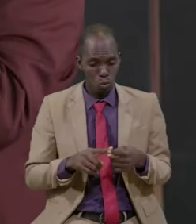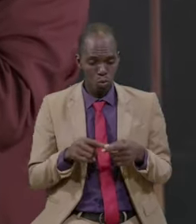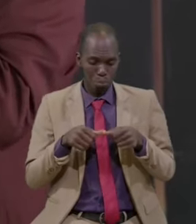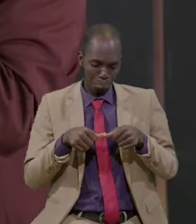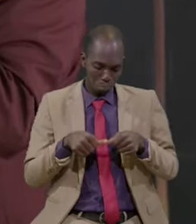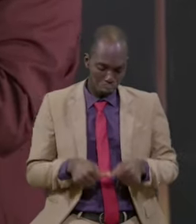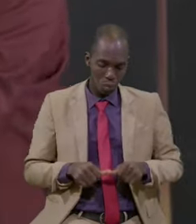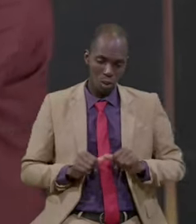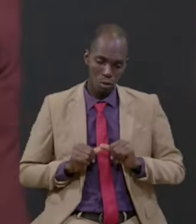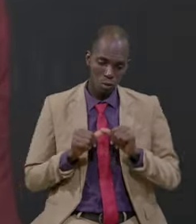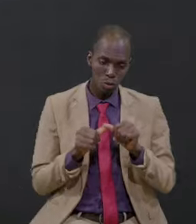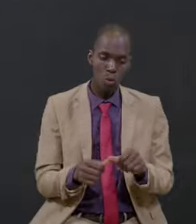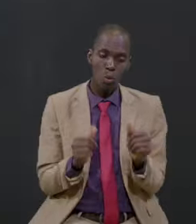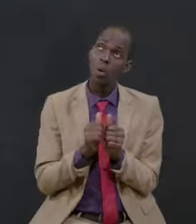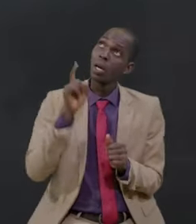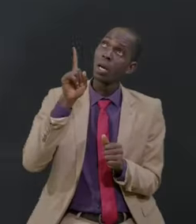lui? Faites-le.